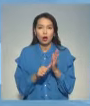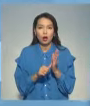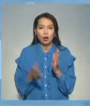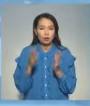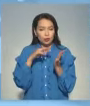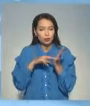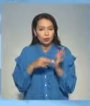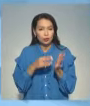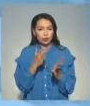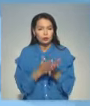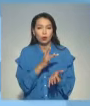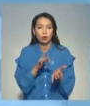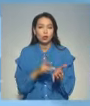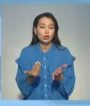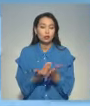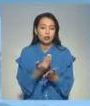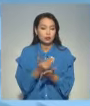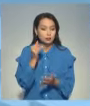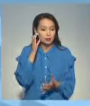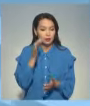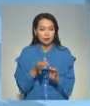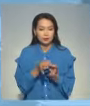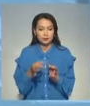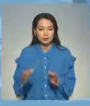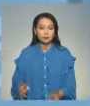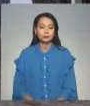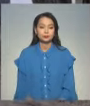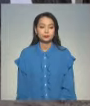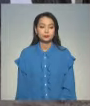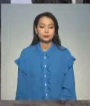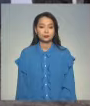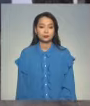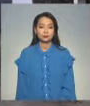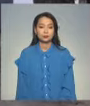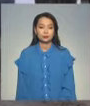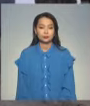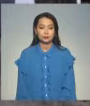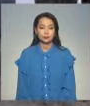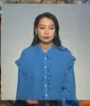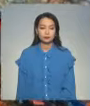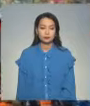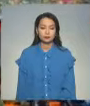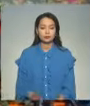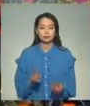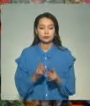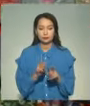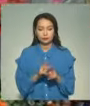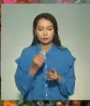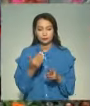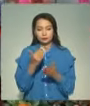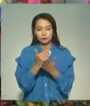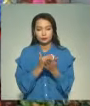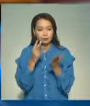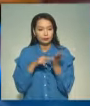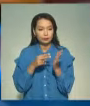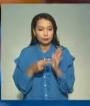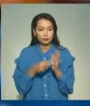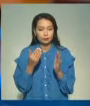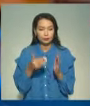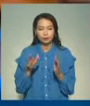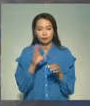жоспарланған. Өңірдегі жаңалықтарды Сүндет Оралбеков жеткізеді. Қауіпсіз ауыл бағдарламасының аясында Ақтөбе облысында 10 ауыл